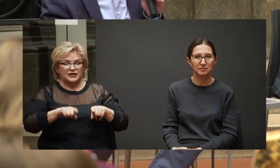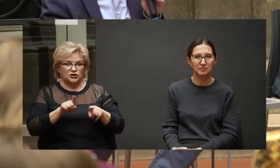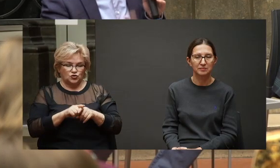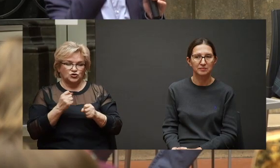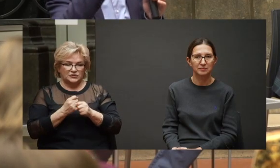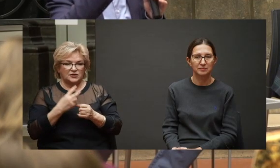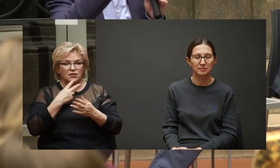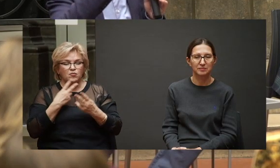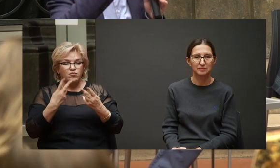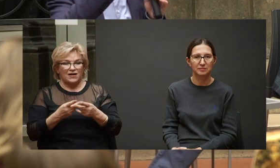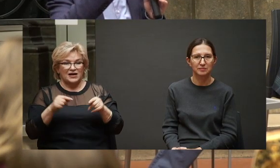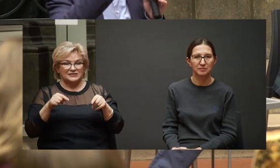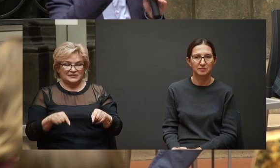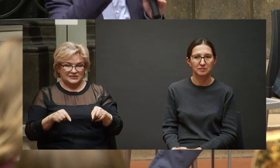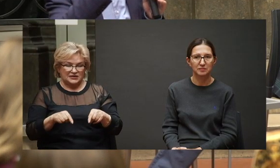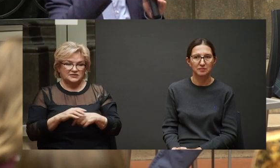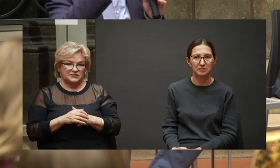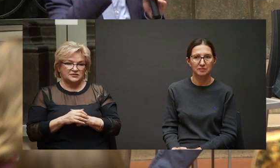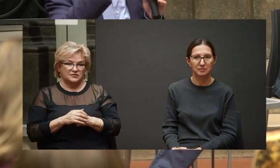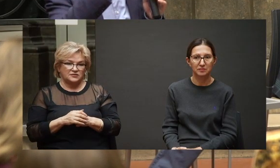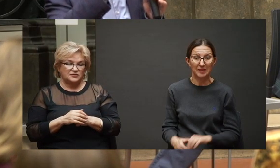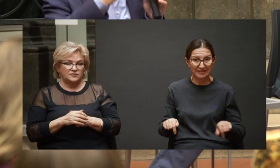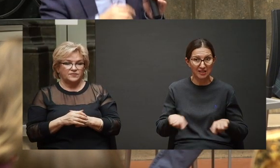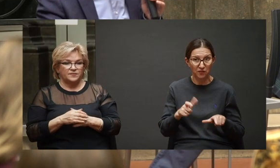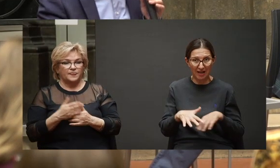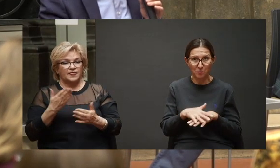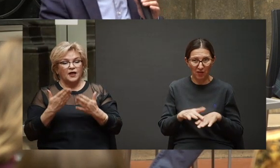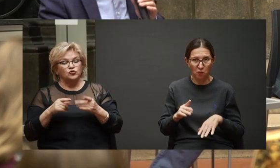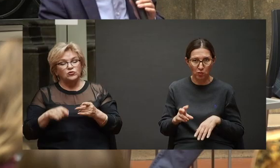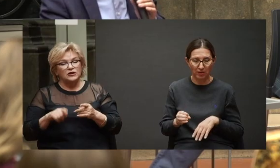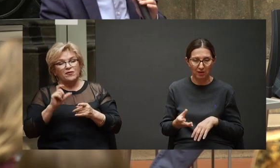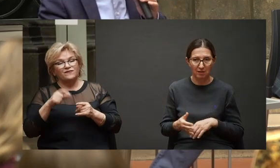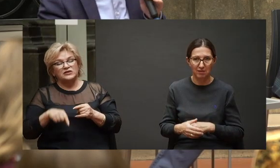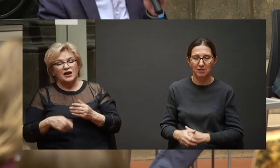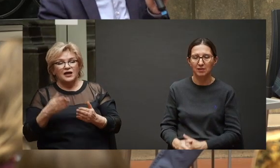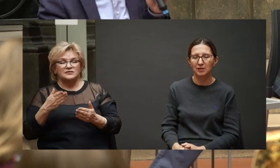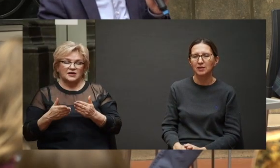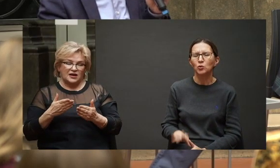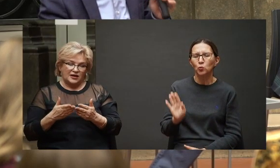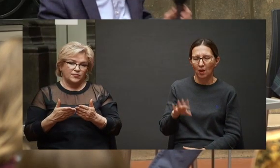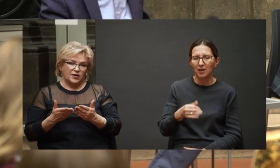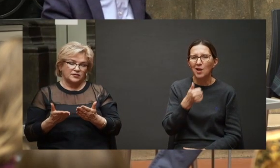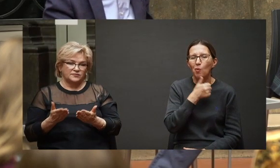посмотрим, как это. Здесь, в итальянском? Ну, или в итальянском. Да, ну, мы да. Попытаемся это